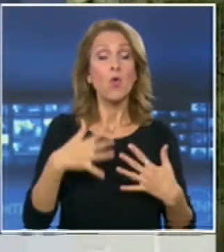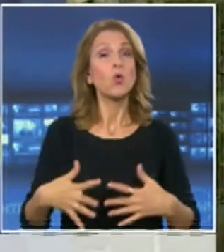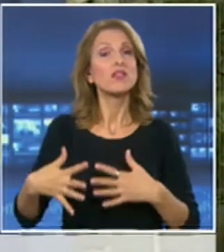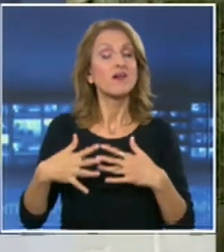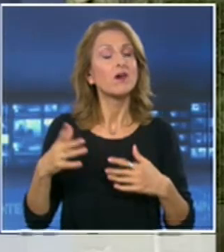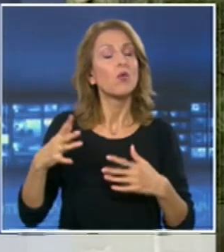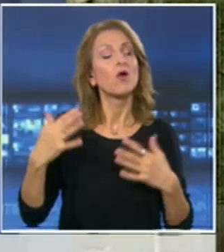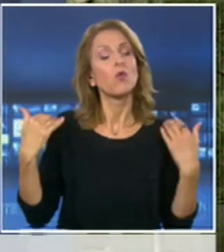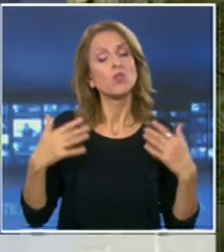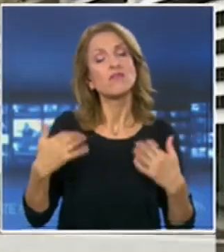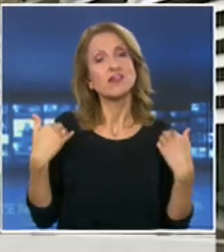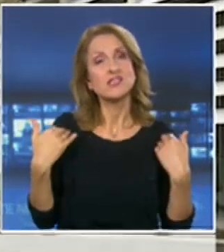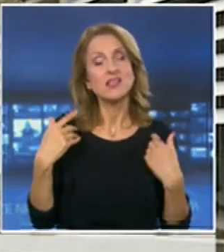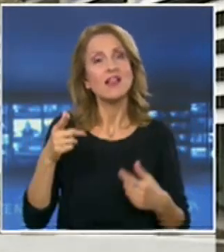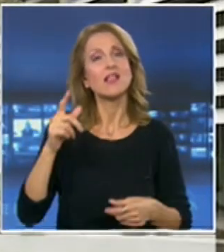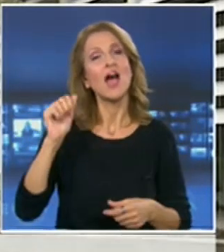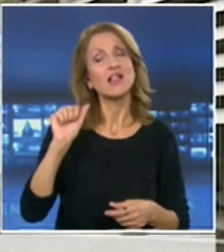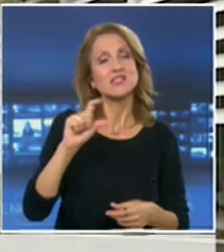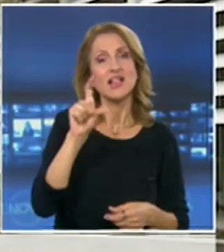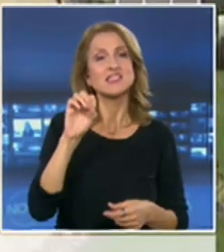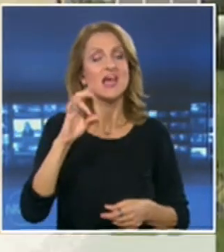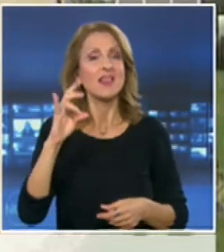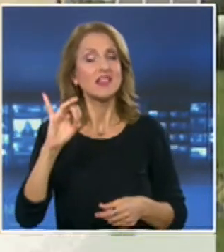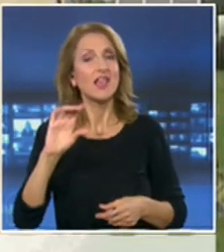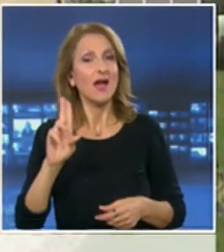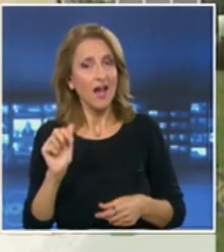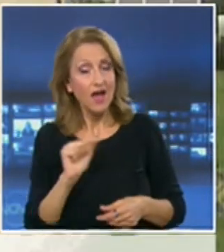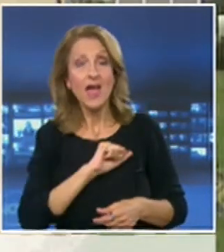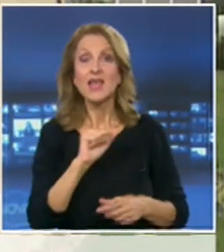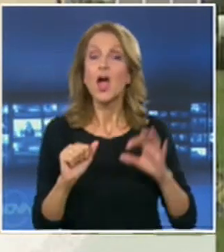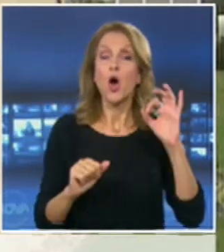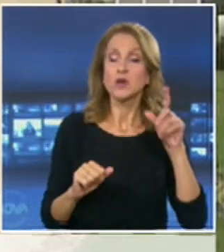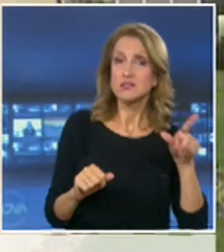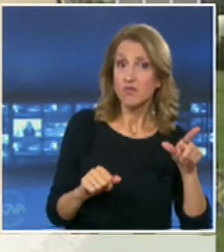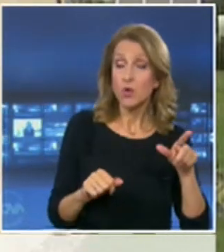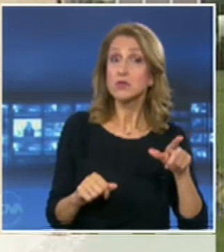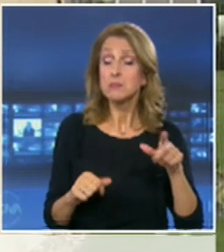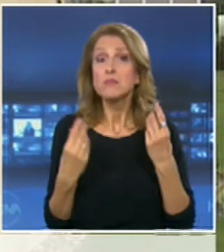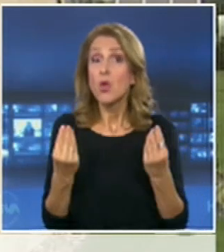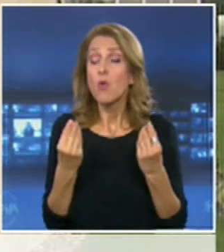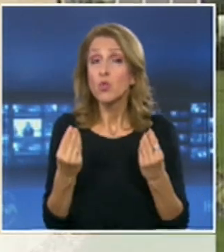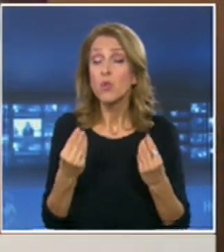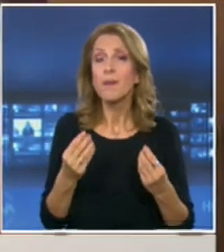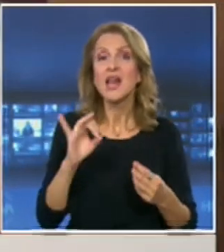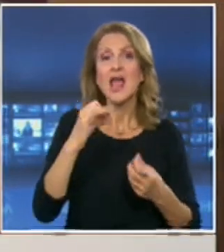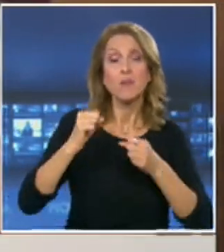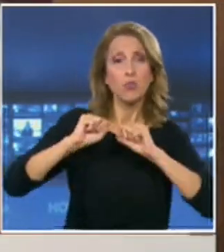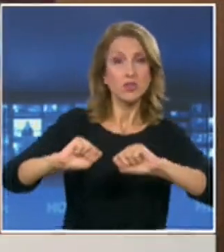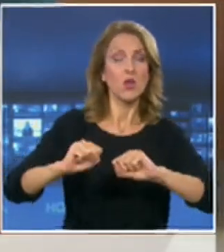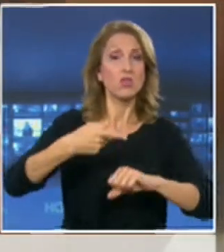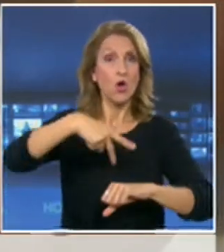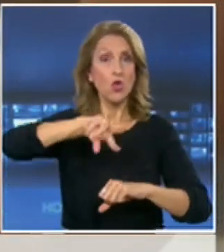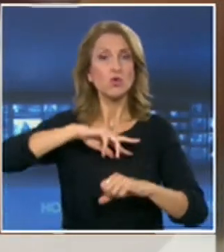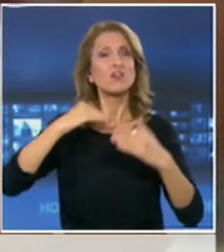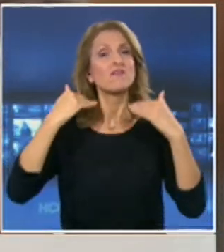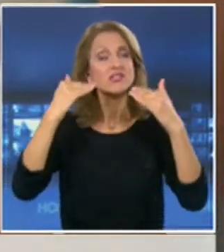Оксфорд и компанията AstraZeneca, е предизвикала силен имунен отговор при възрастни хора. Окуражаващите резултати